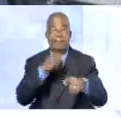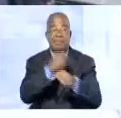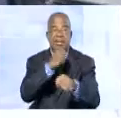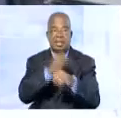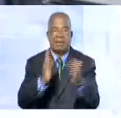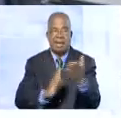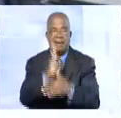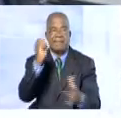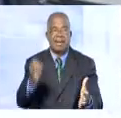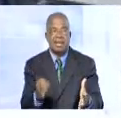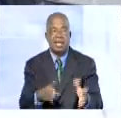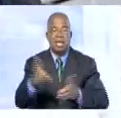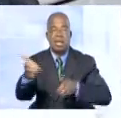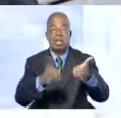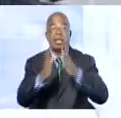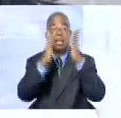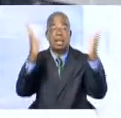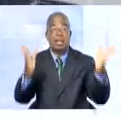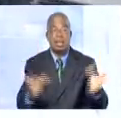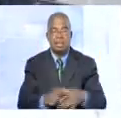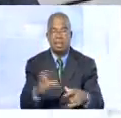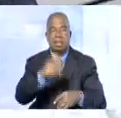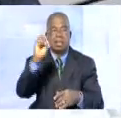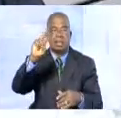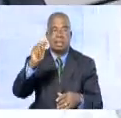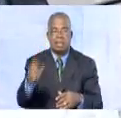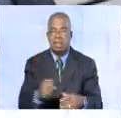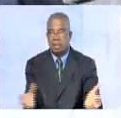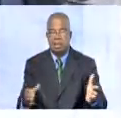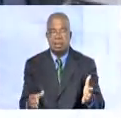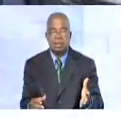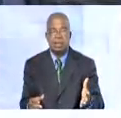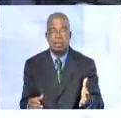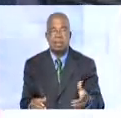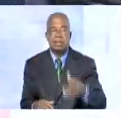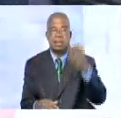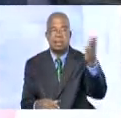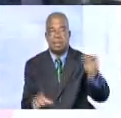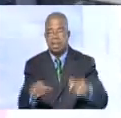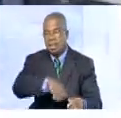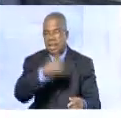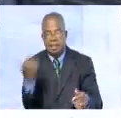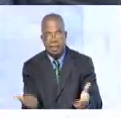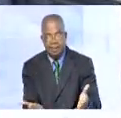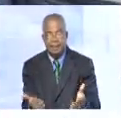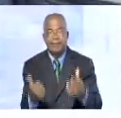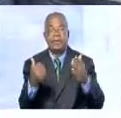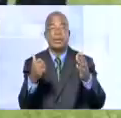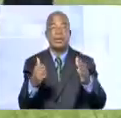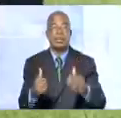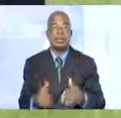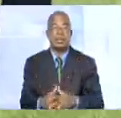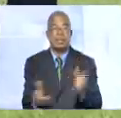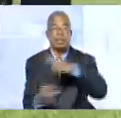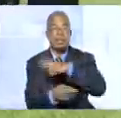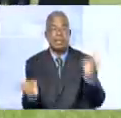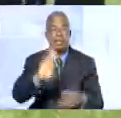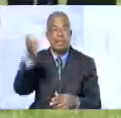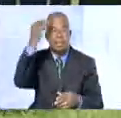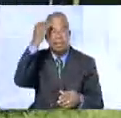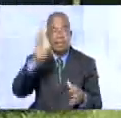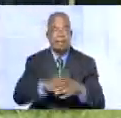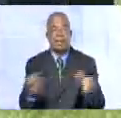place. Le directeur général de l'ONS, Kone Salif, et M. Philbert Bécroufo, représentant le